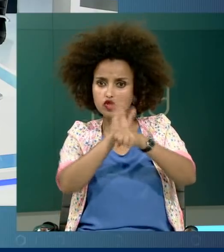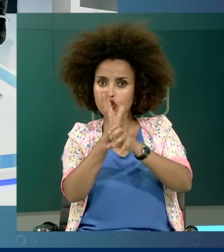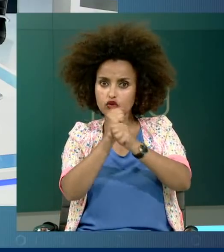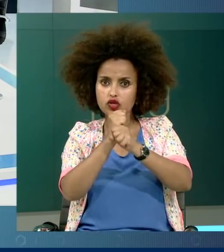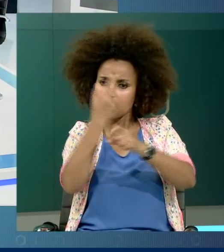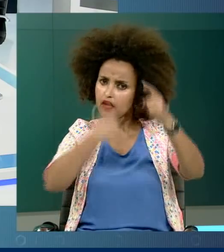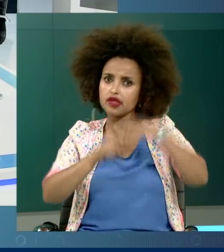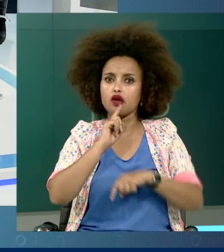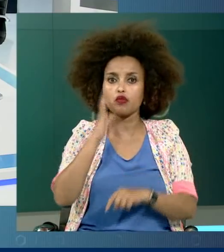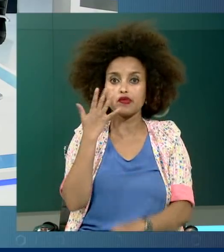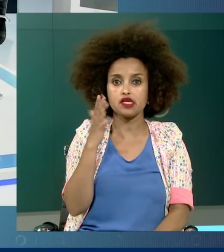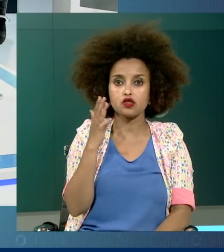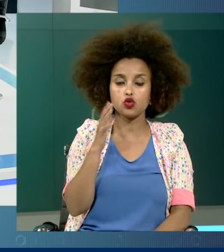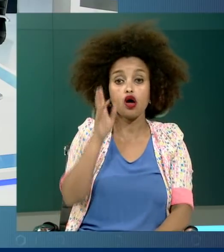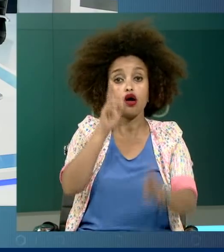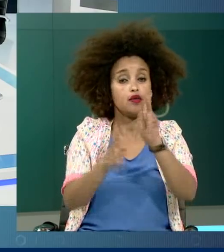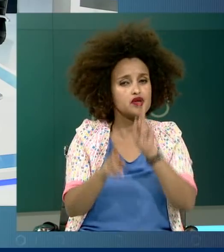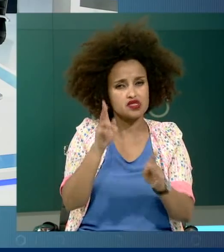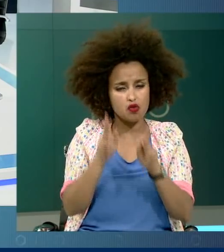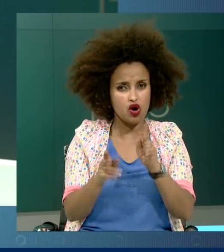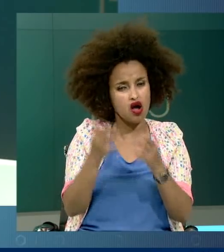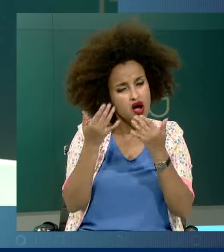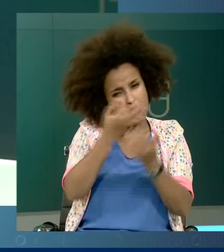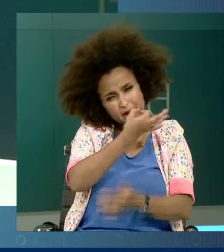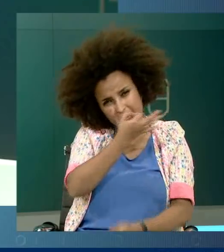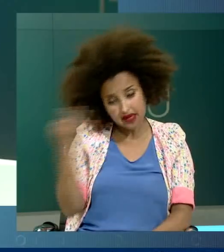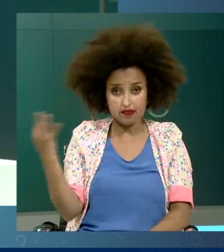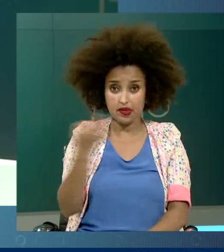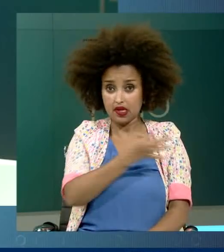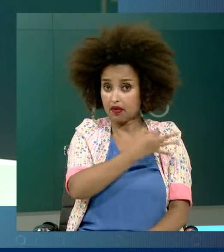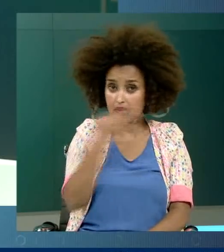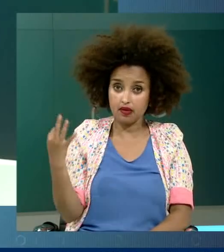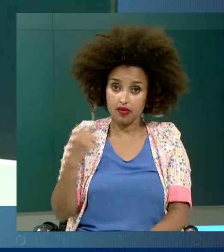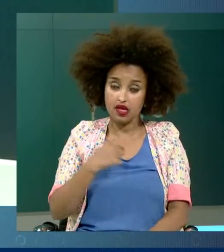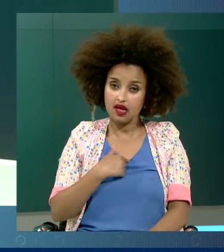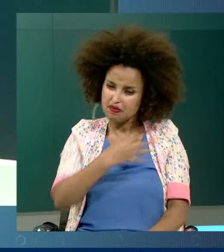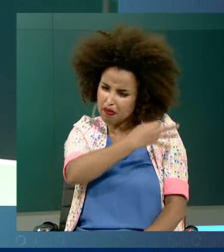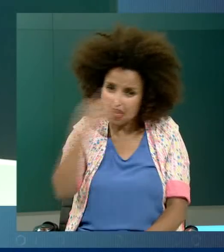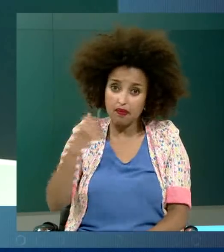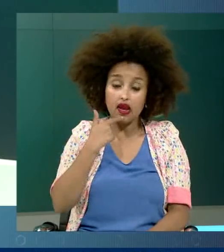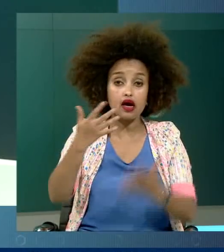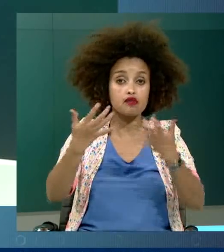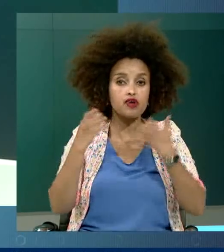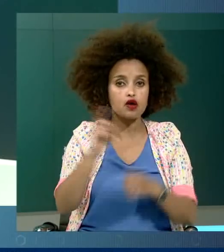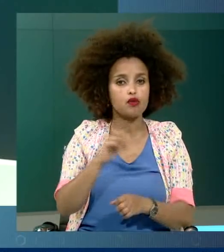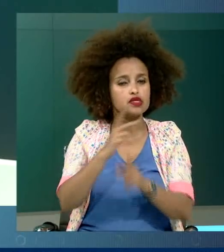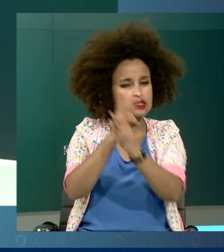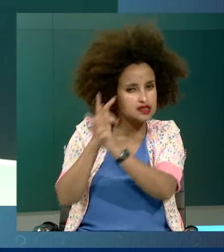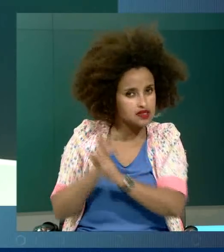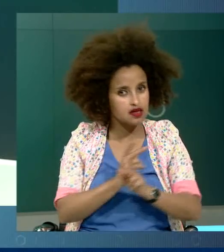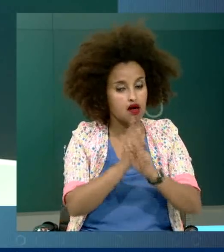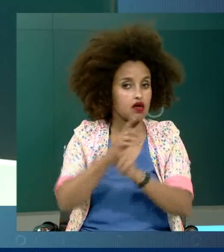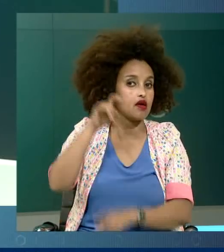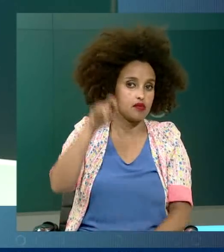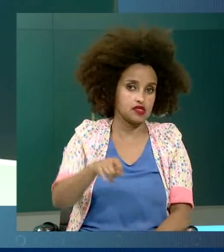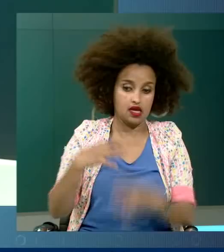ነው መረጃው ያለው እና ህብረተሰቡ ጋር በተለይ በደንብ በደንብ እኔ አበክሬ መናገር የምፈልገው በቃ ጥንቃቄዎች፣